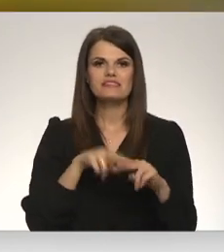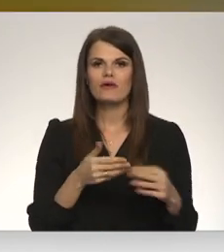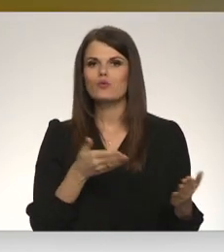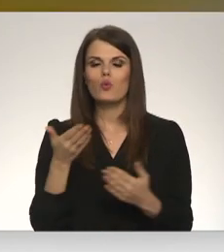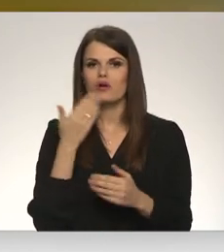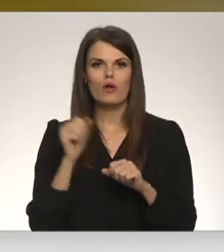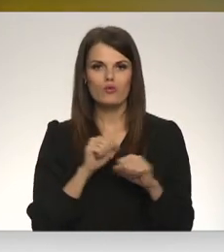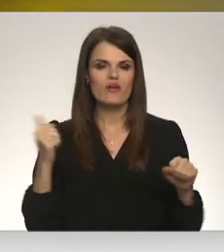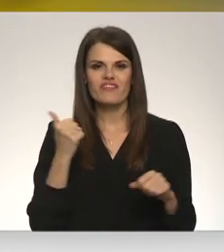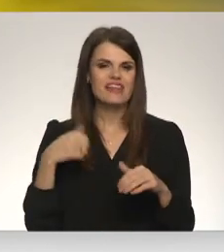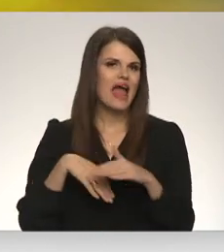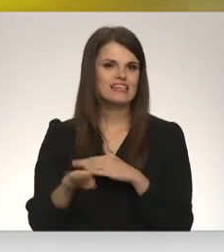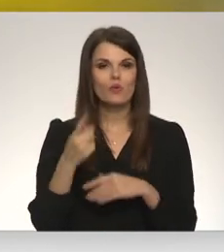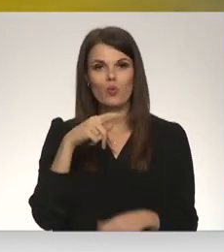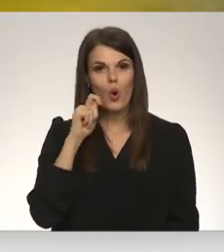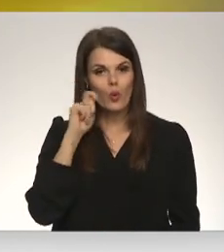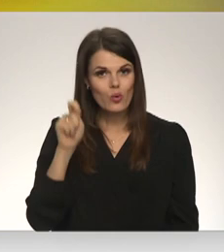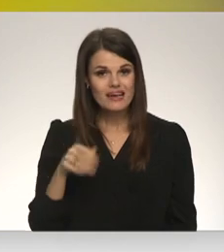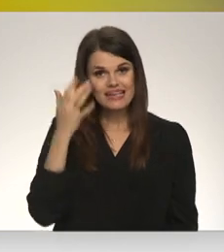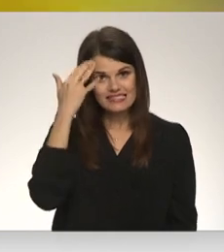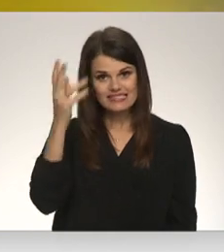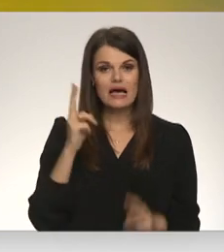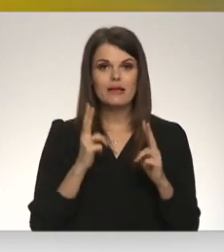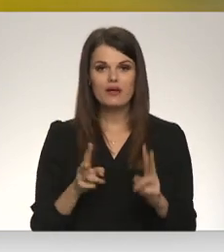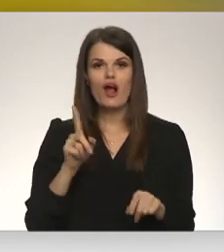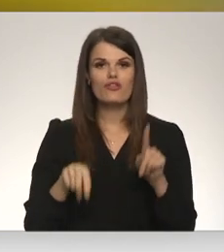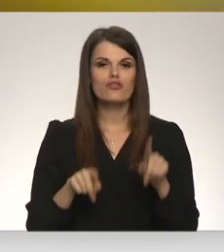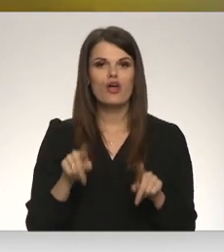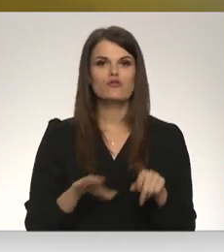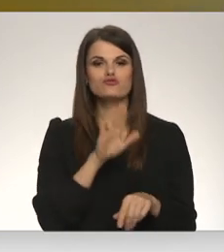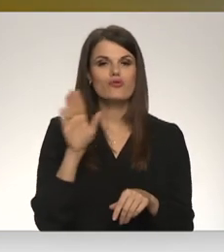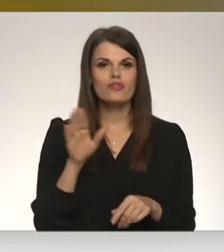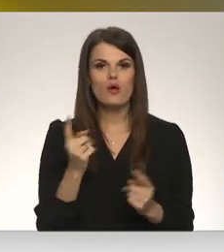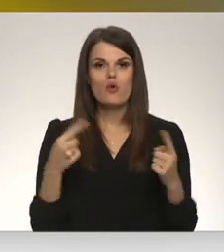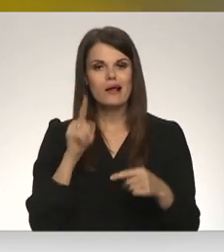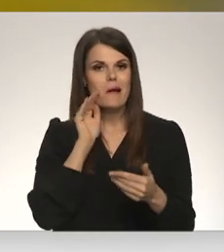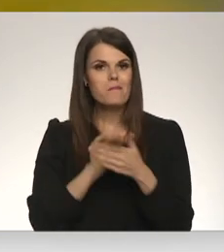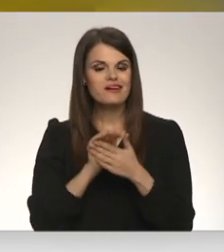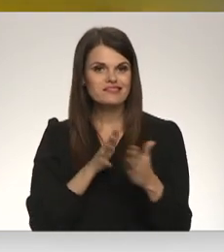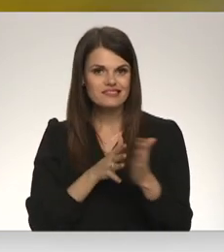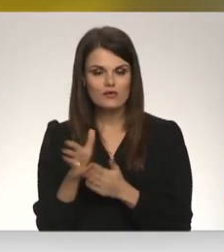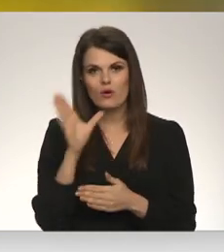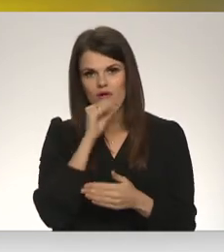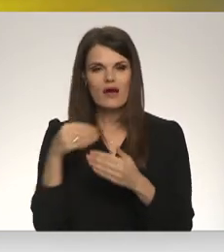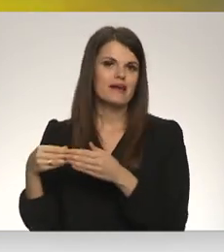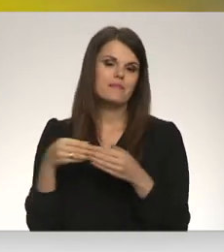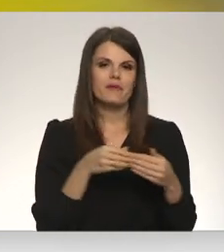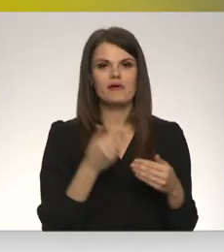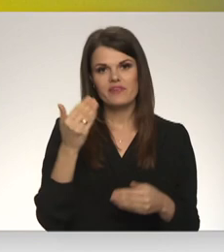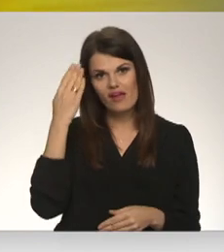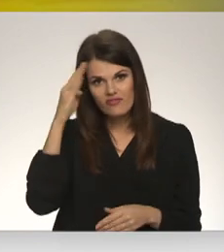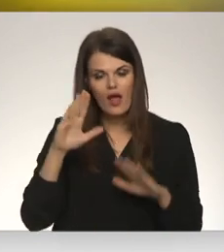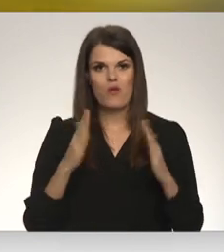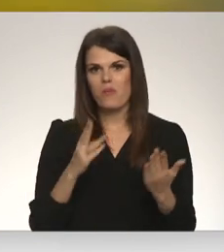droši, viņi izbrauc no Ukrainas. Cerībā, ka dažu dienu laikā ar paziņu atbalstu izdosies izvest viņas pusaudzi. Taču